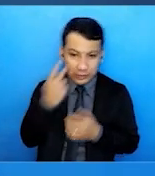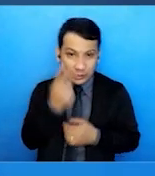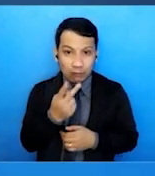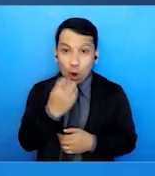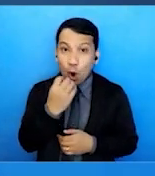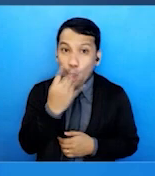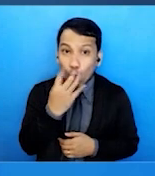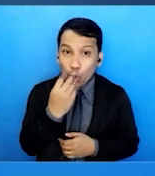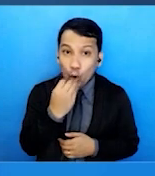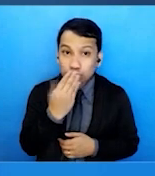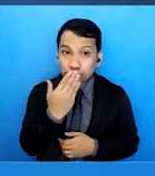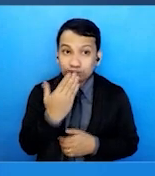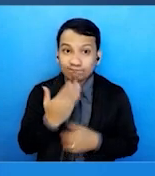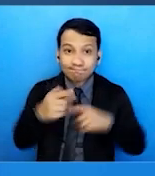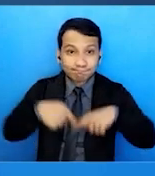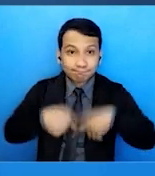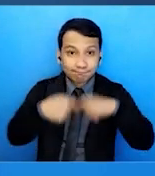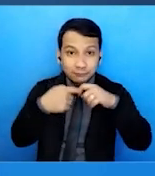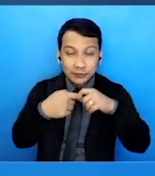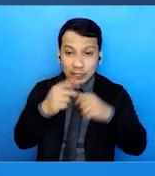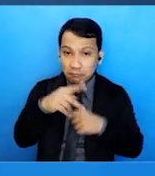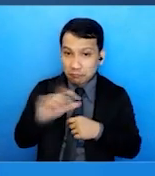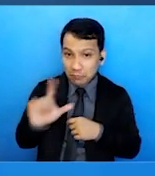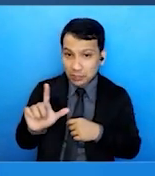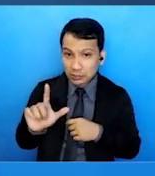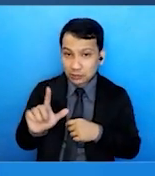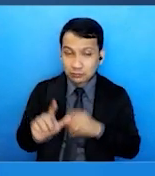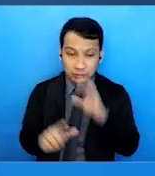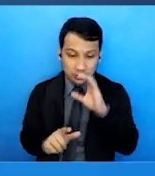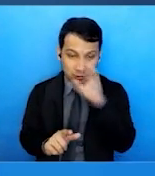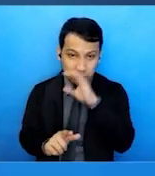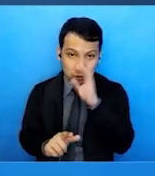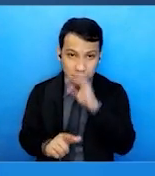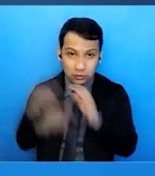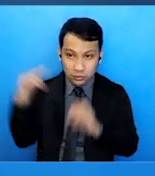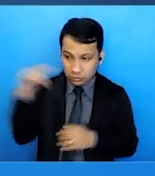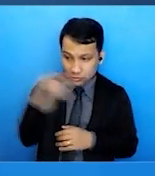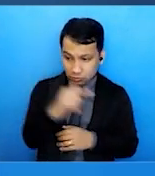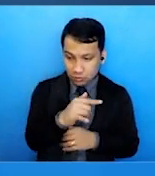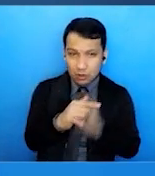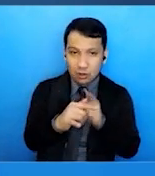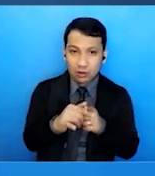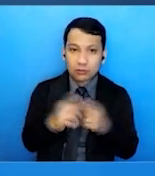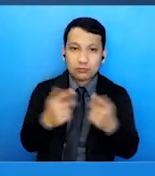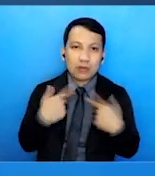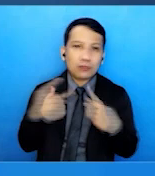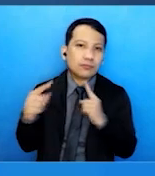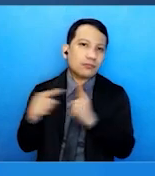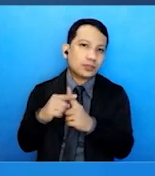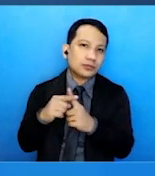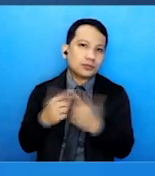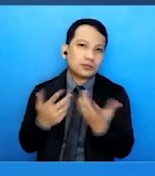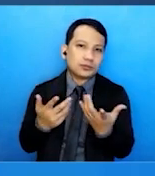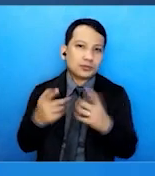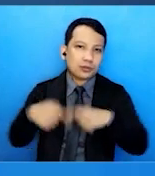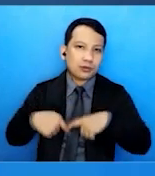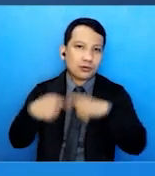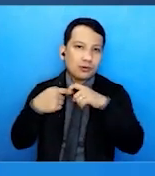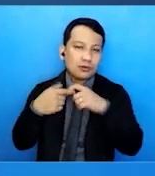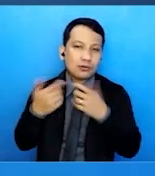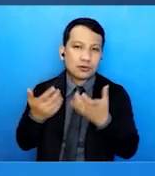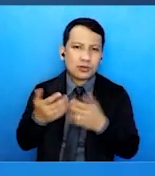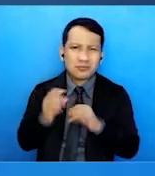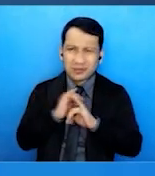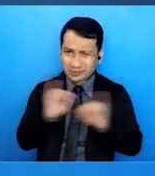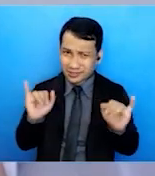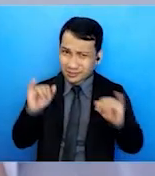sinuspend yung Cebu Pacific. Meron lang siyang pasaherong pagdating doon nag-positive. Mm-hmm. Sinuspend na. Ganun din ba